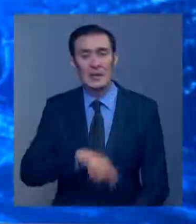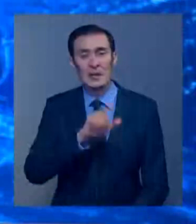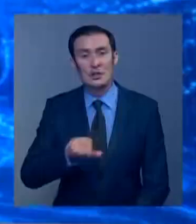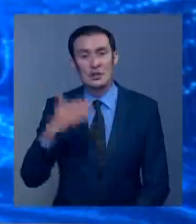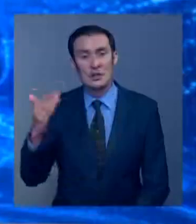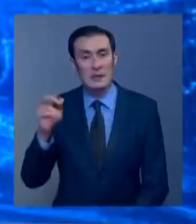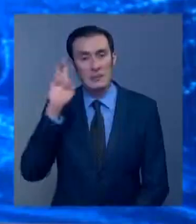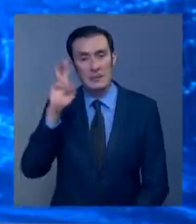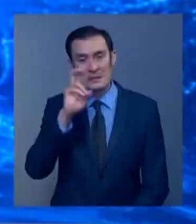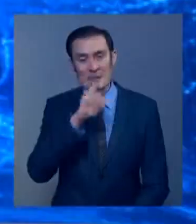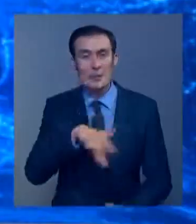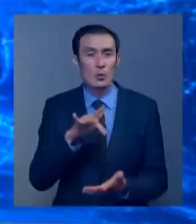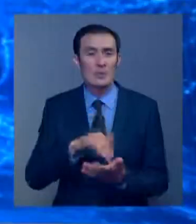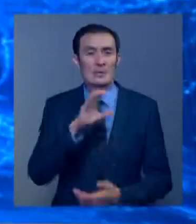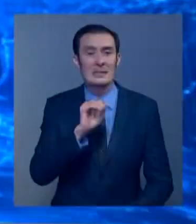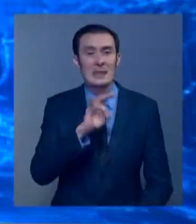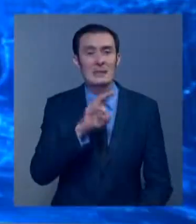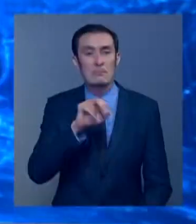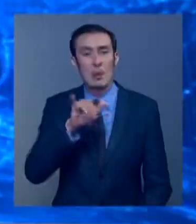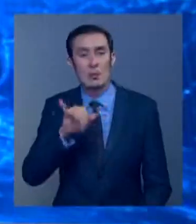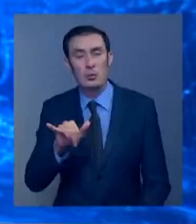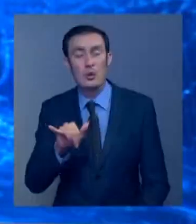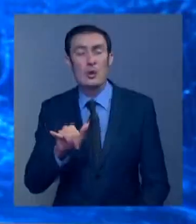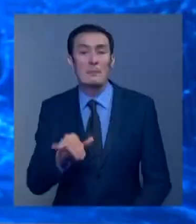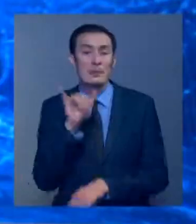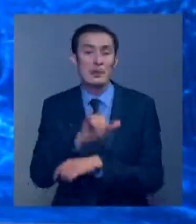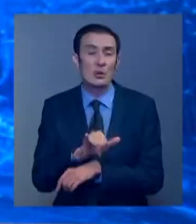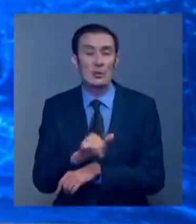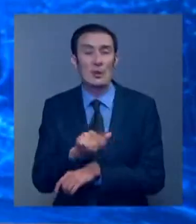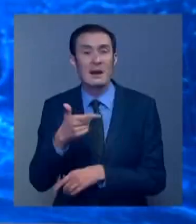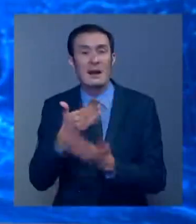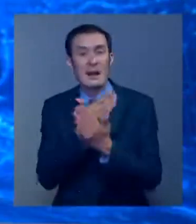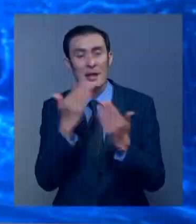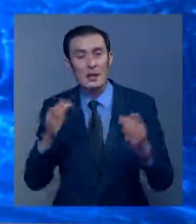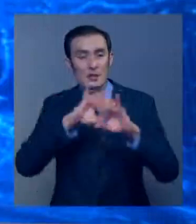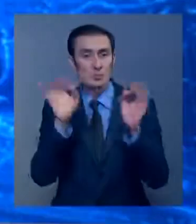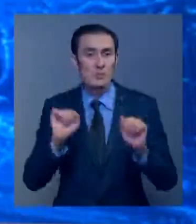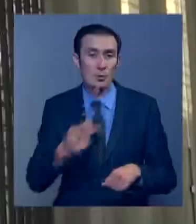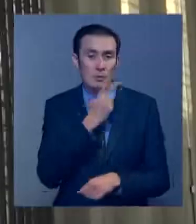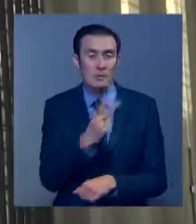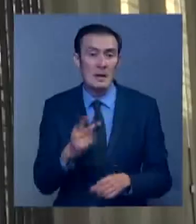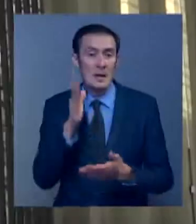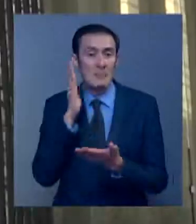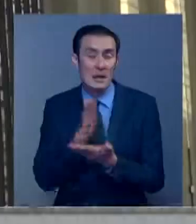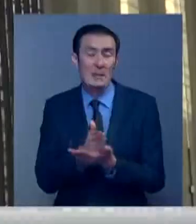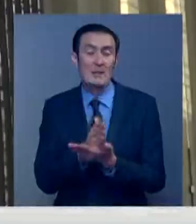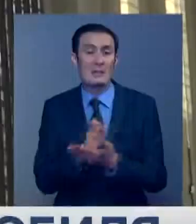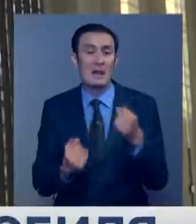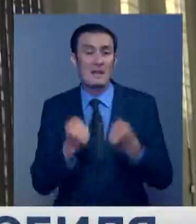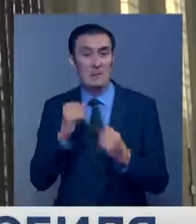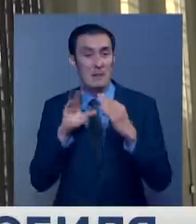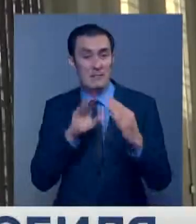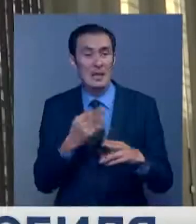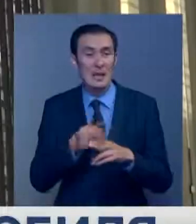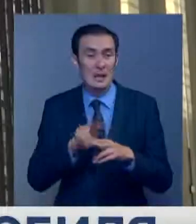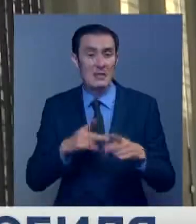Жители Сан-Паулу посещают галереи без риска для здоровья. Посмотреть на произведение искусства все желающие теперь могут прямо из салона автомобиля. Для